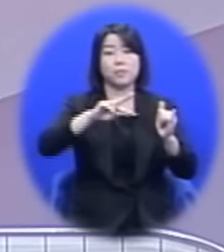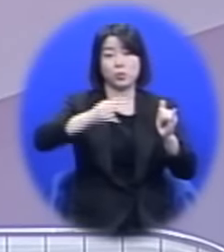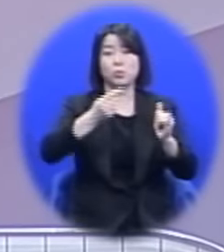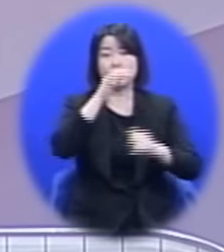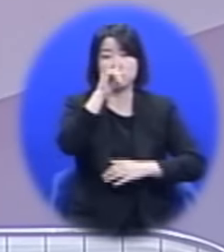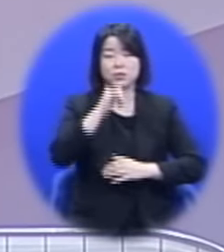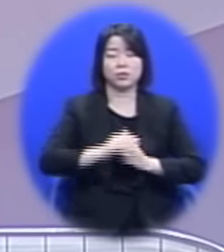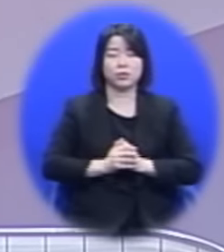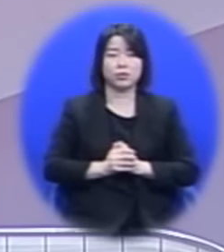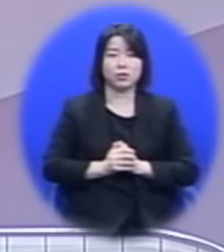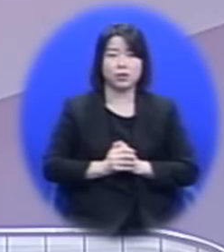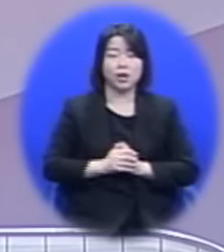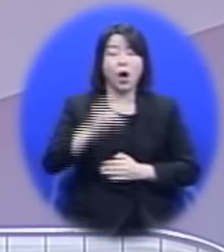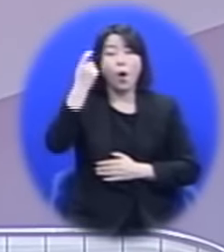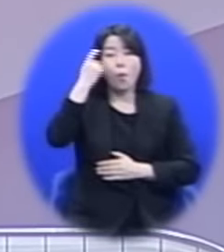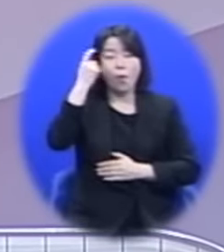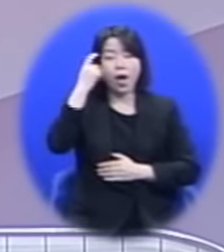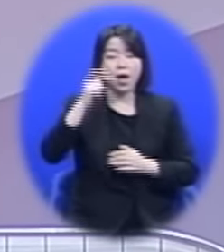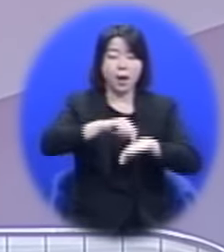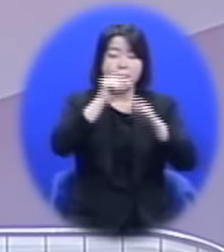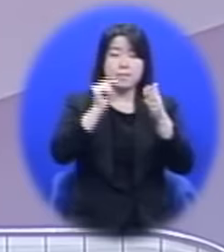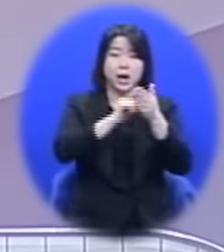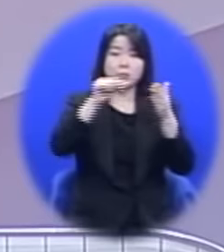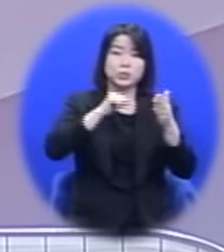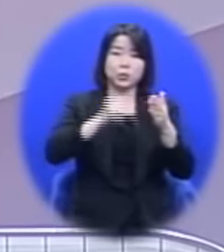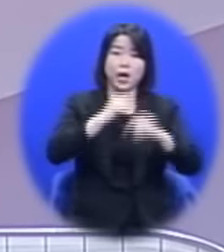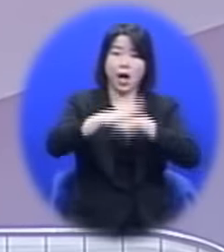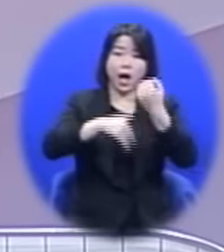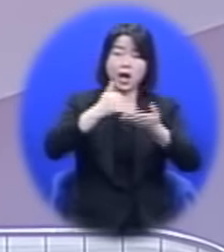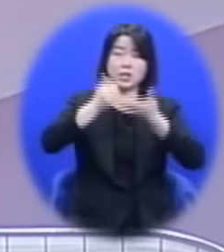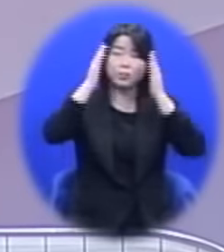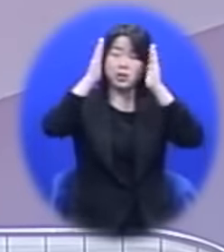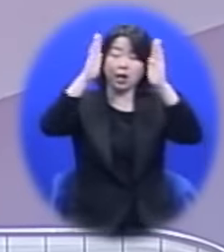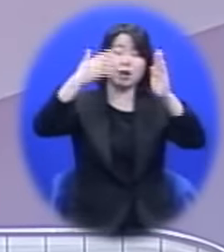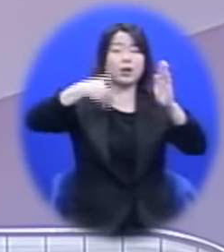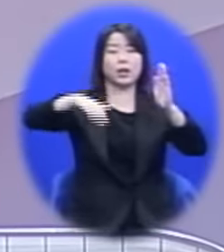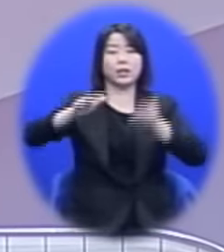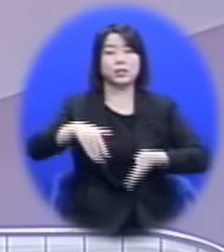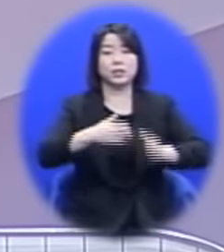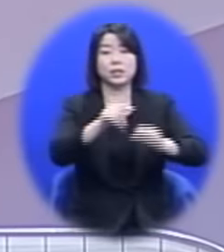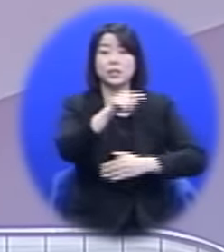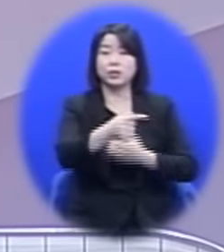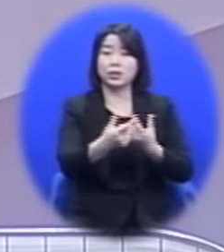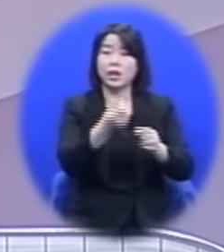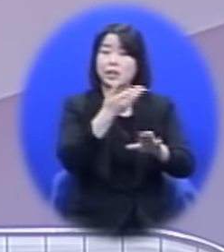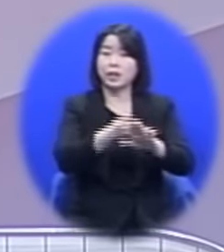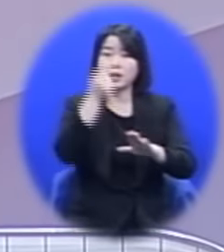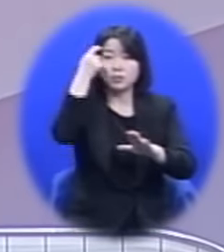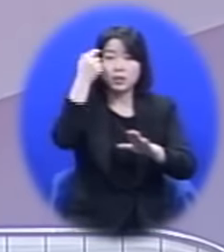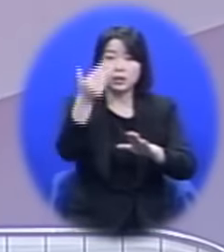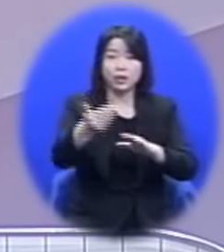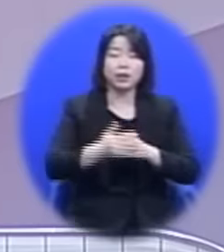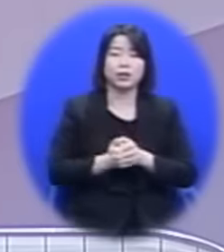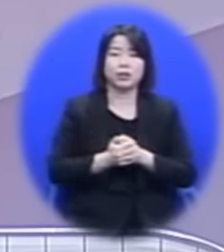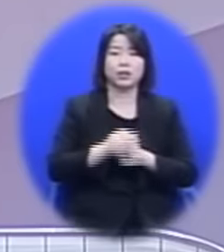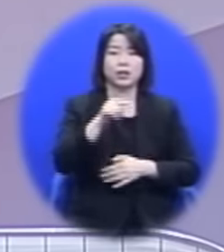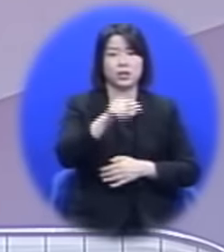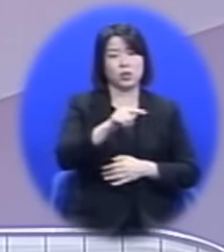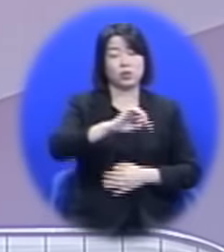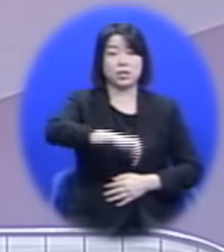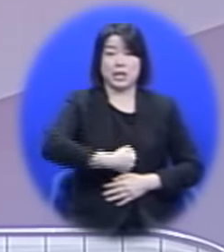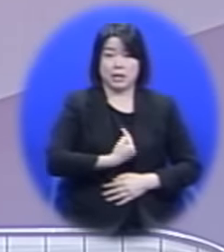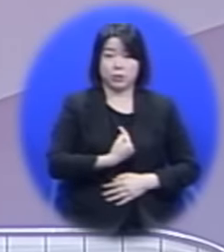겁니다. 왜 마음속에 하나님을 향하여 가는 길이 그렇게 다르지요? 그건 본인이